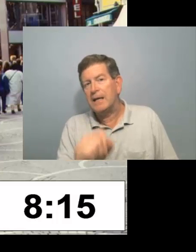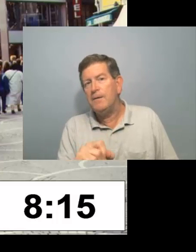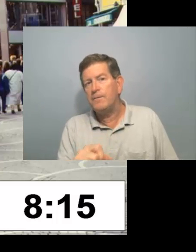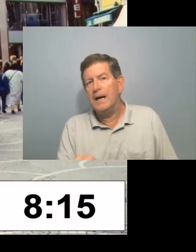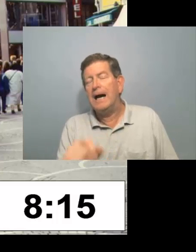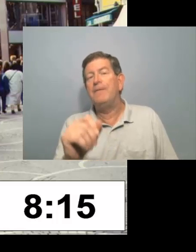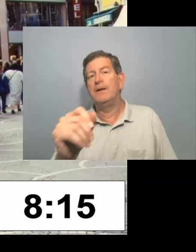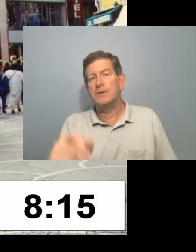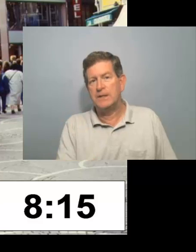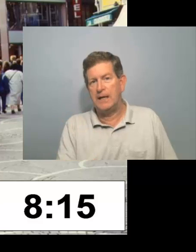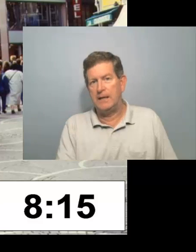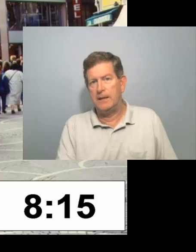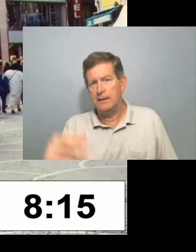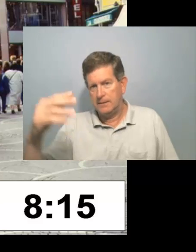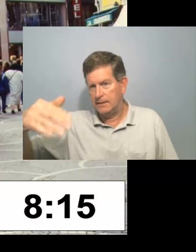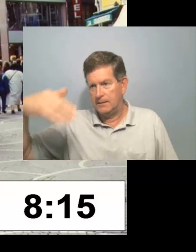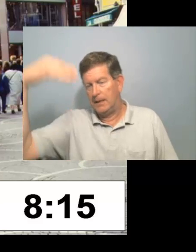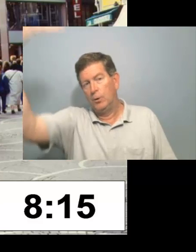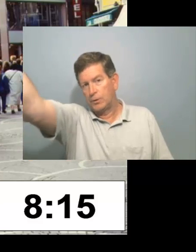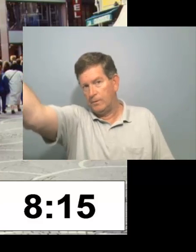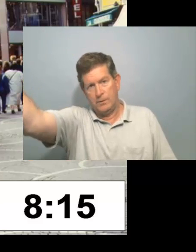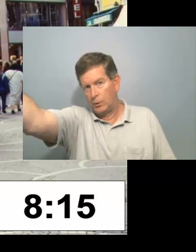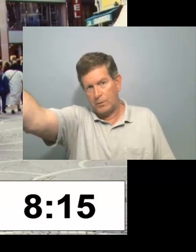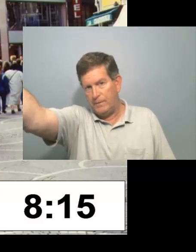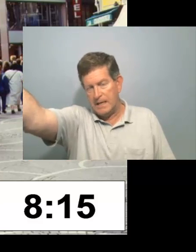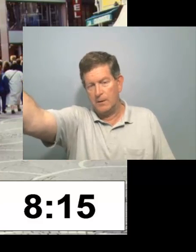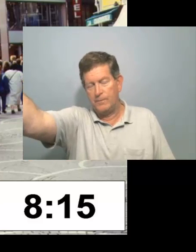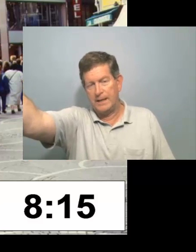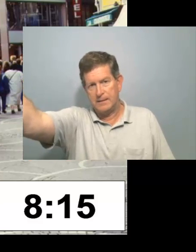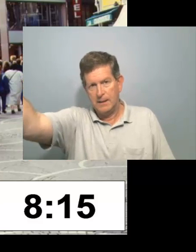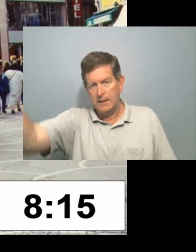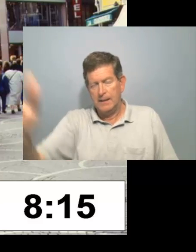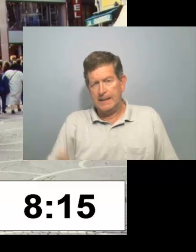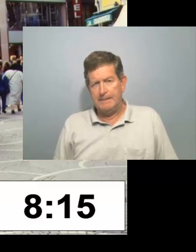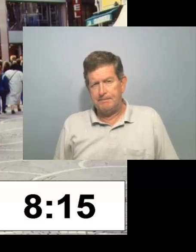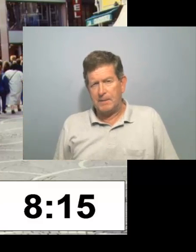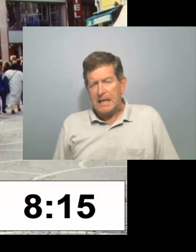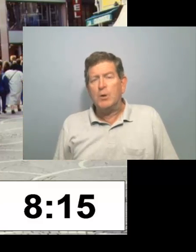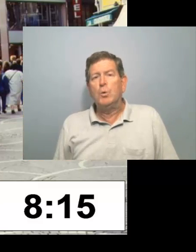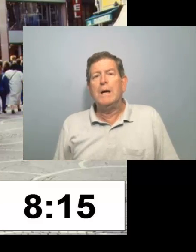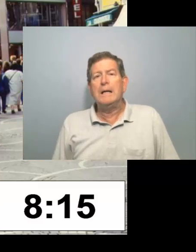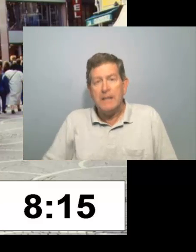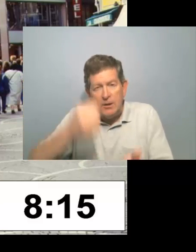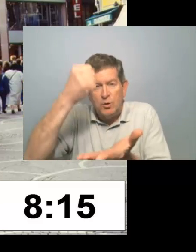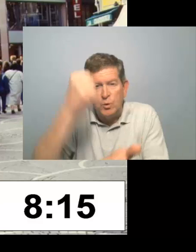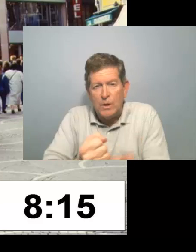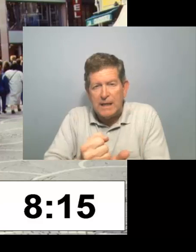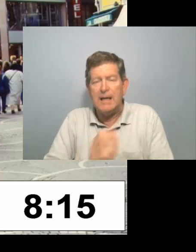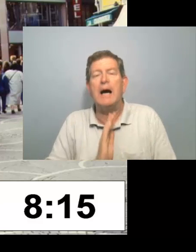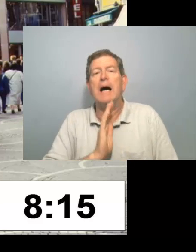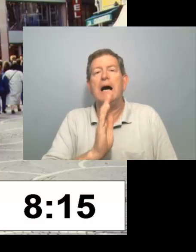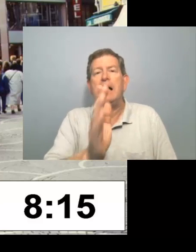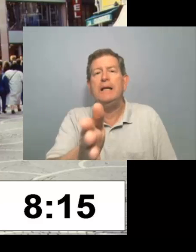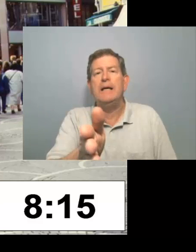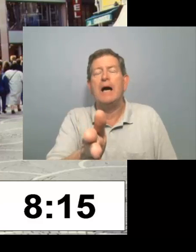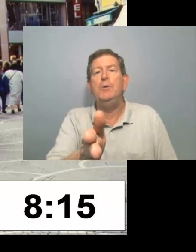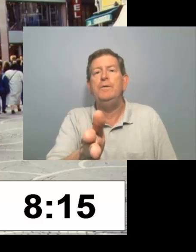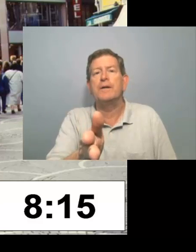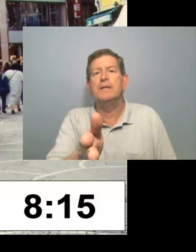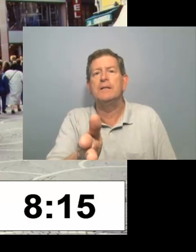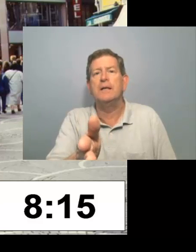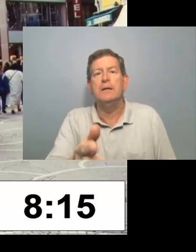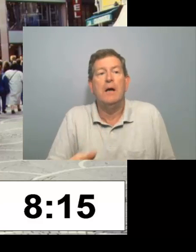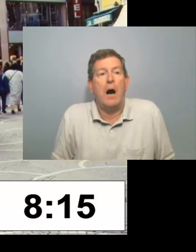John arrive à Valenciennes, à l'autre ville en fait, il doit aller